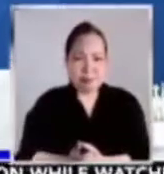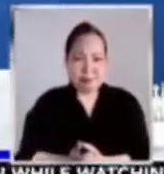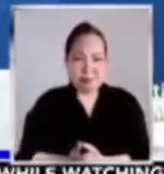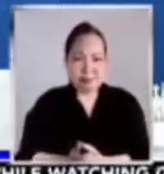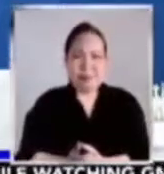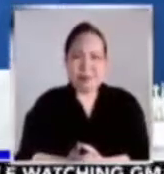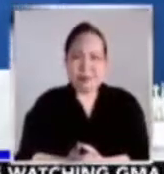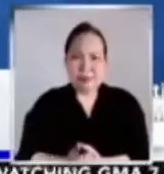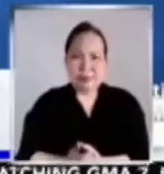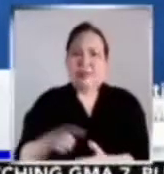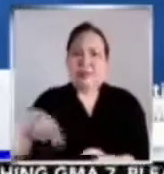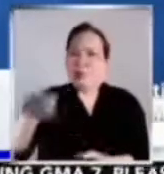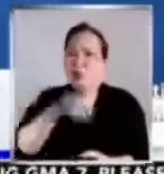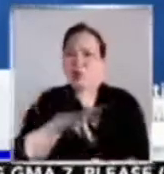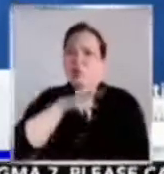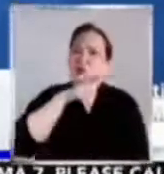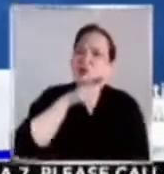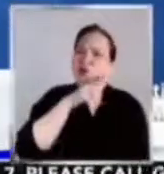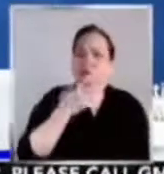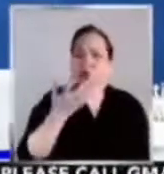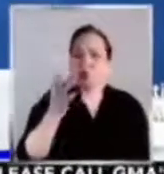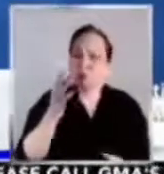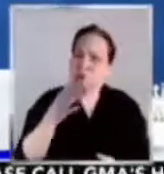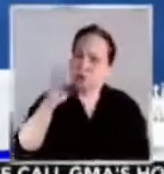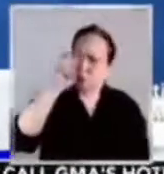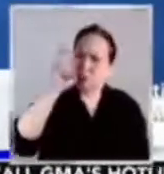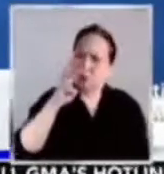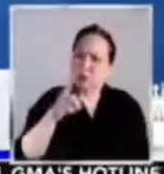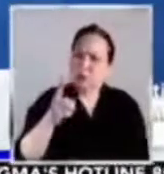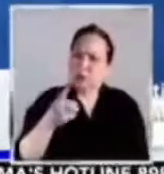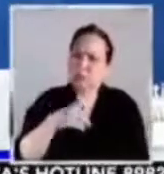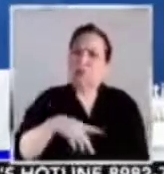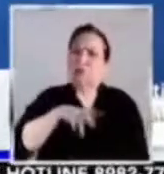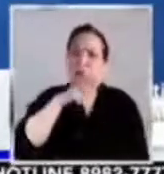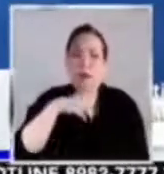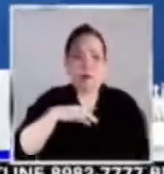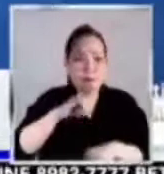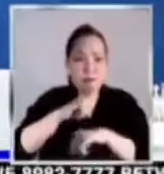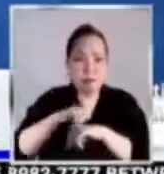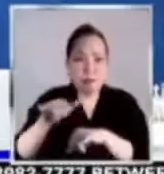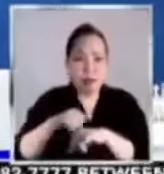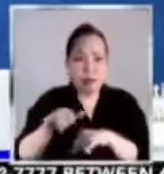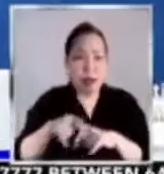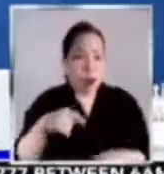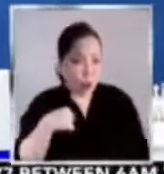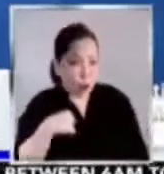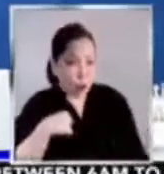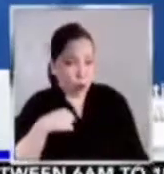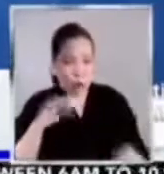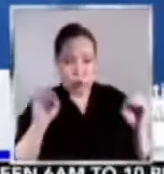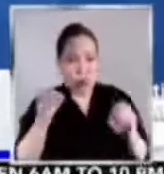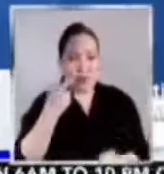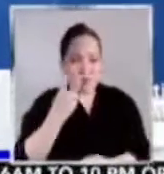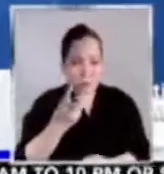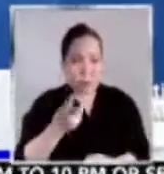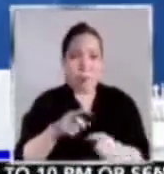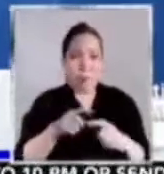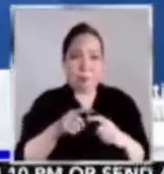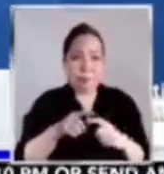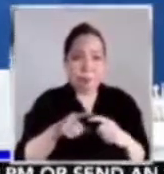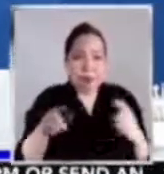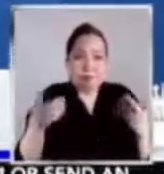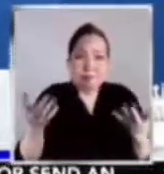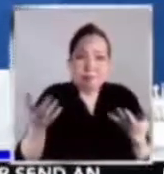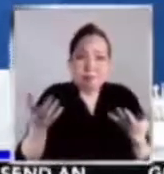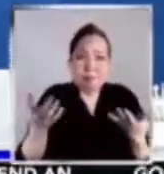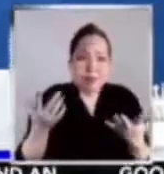disabuse the minds of those na may dayaan. Wala ako nakita sa totoo lang at hindi rin talaga ako